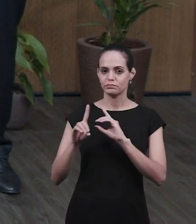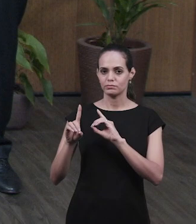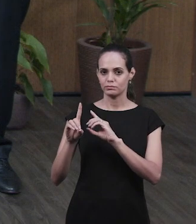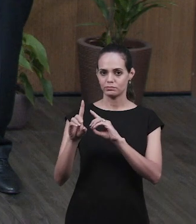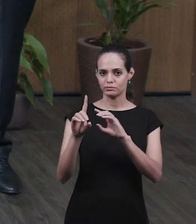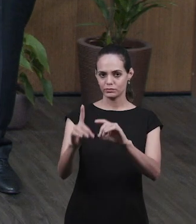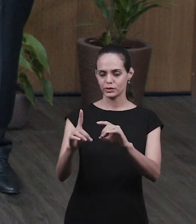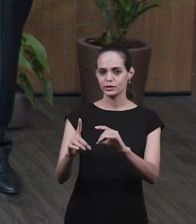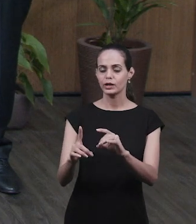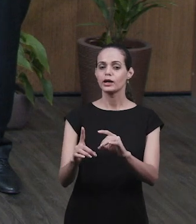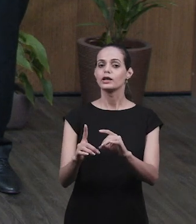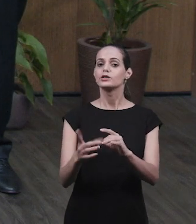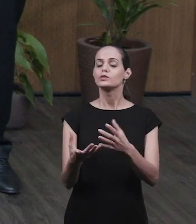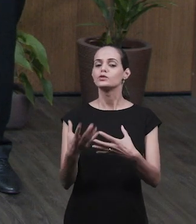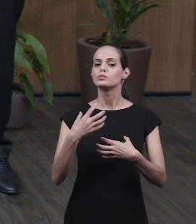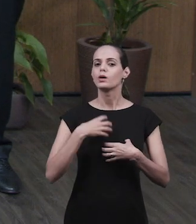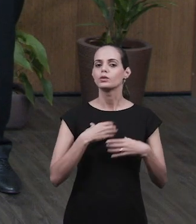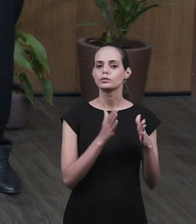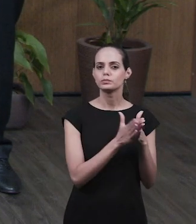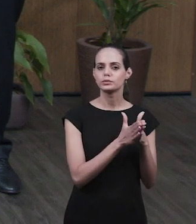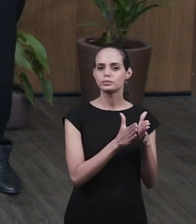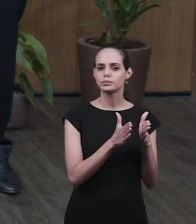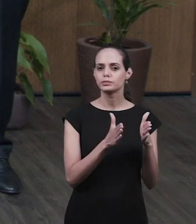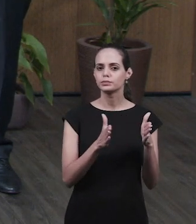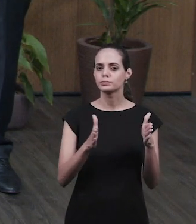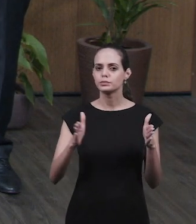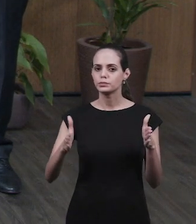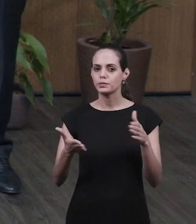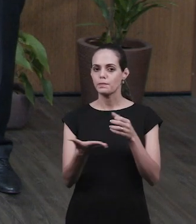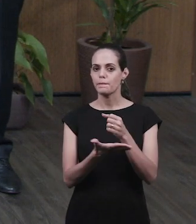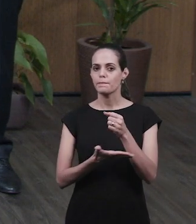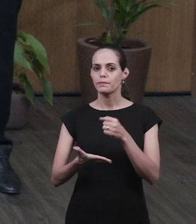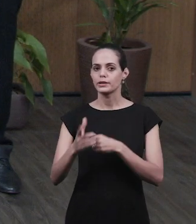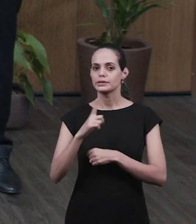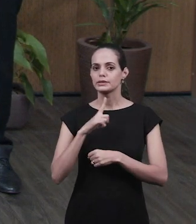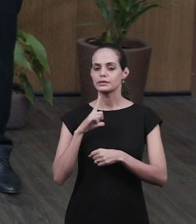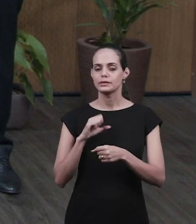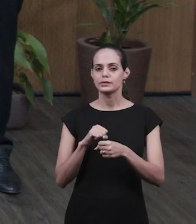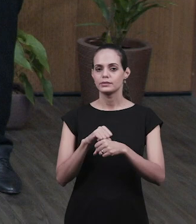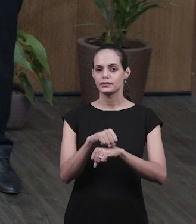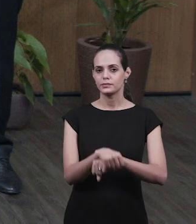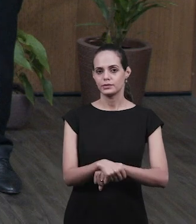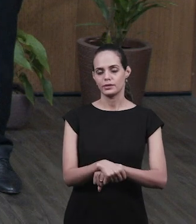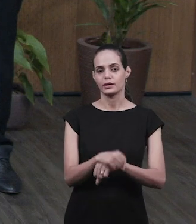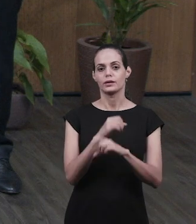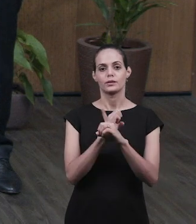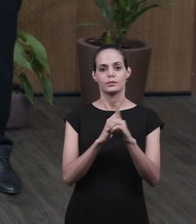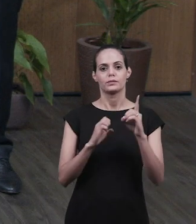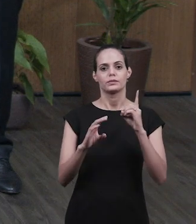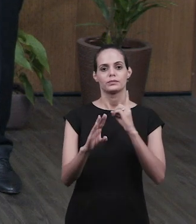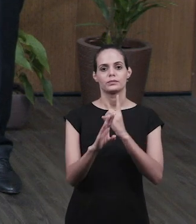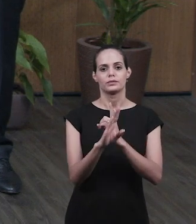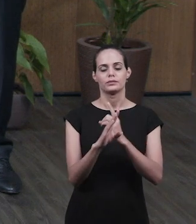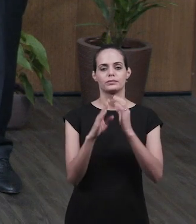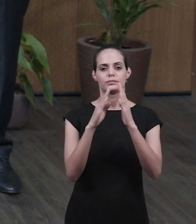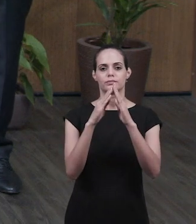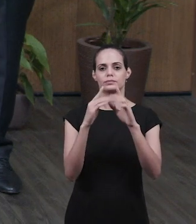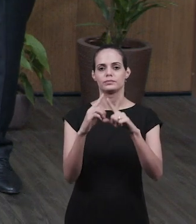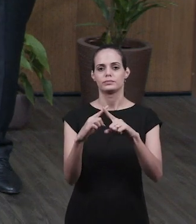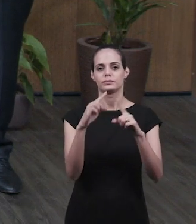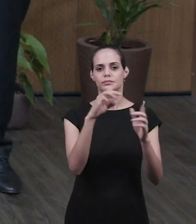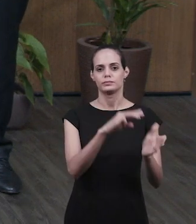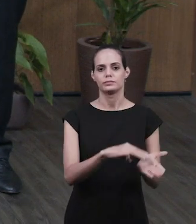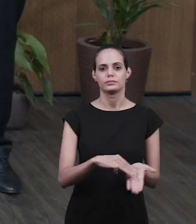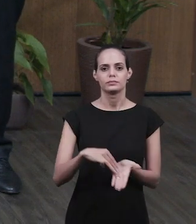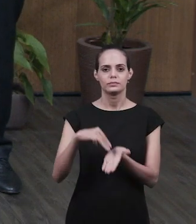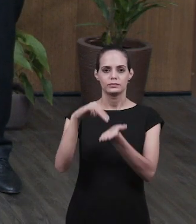manière séquentielle. Tout son contenu est préparé, basé dans les séminaires et dans les